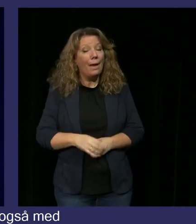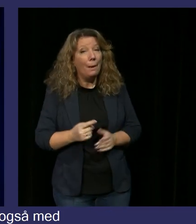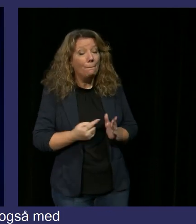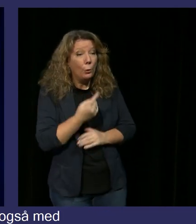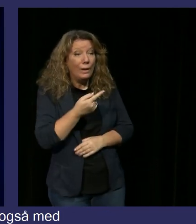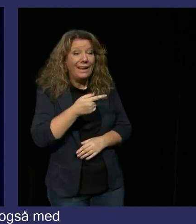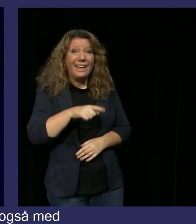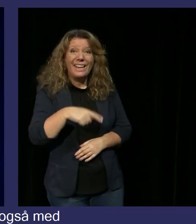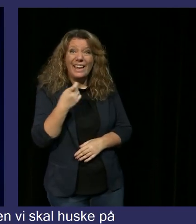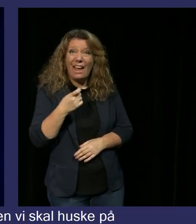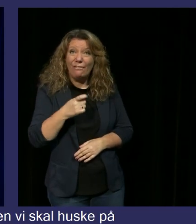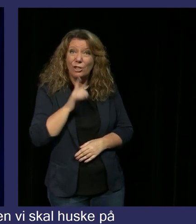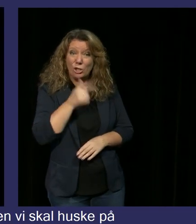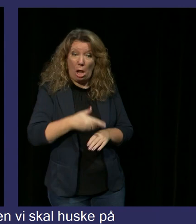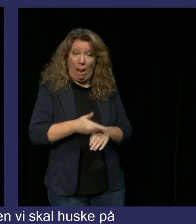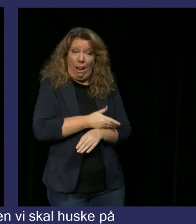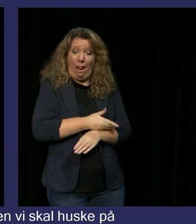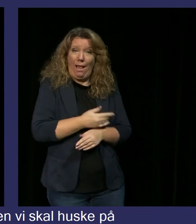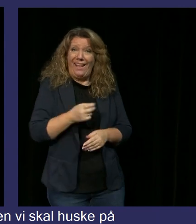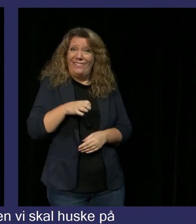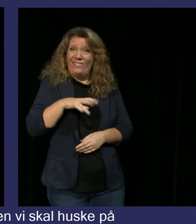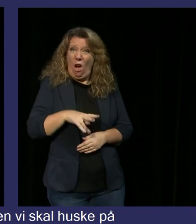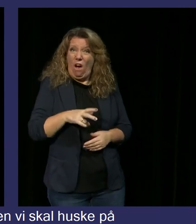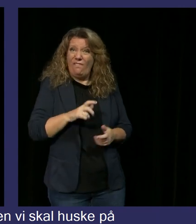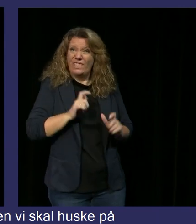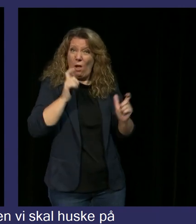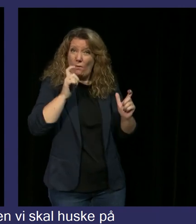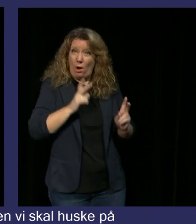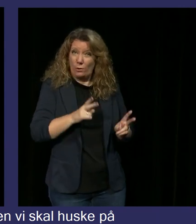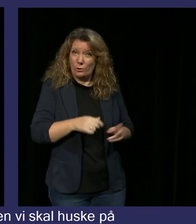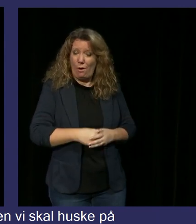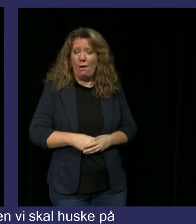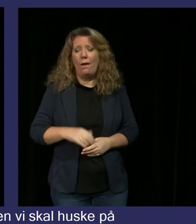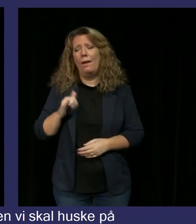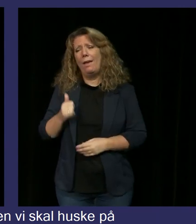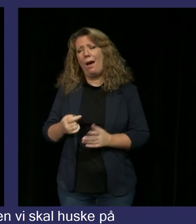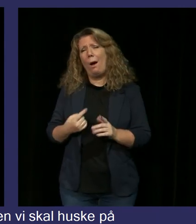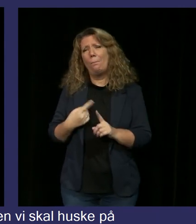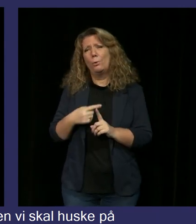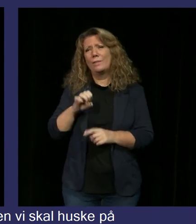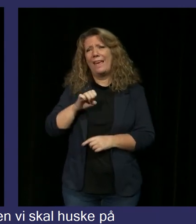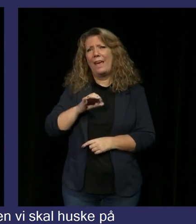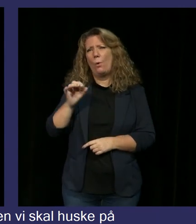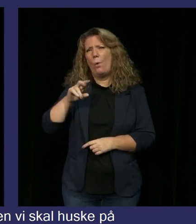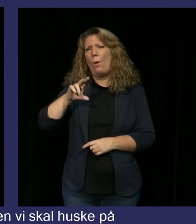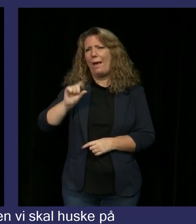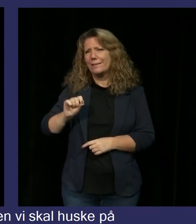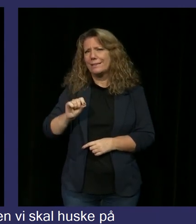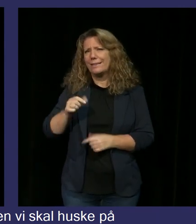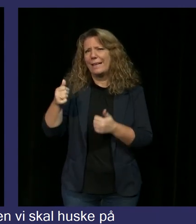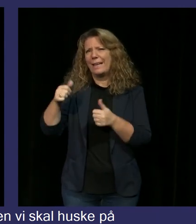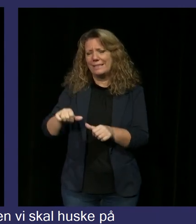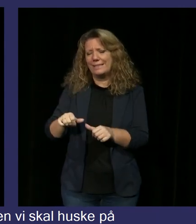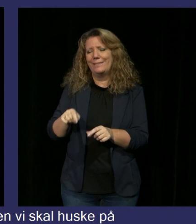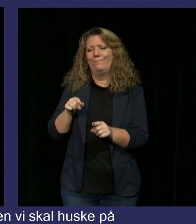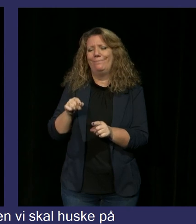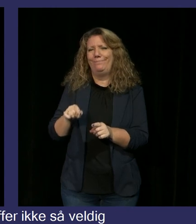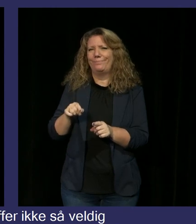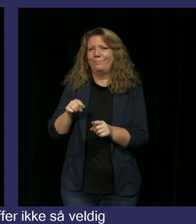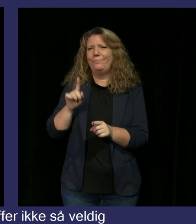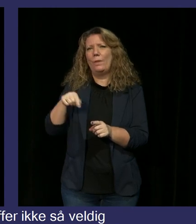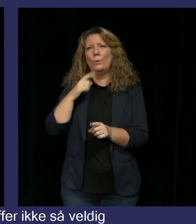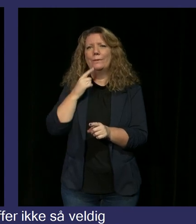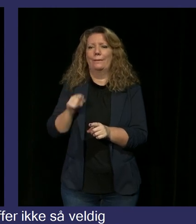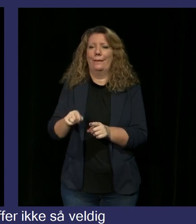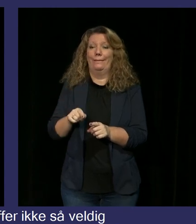NAV-skandalen underveis. Ja, selvfølgelig, også med EØS-krisen, men vi skal huske på at EØS-krisen er noe som treffer det norske samfunnet også